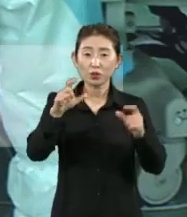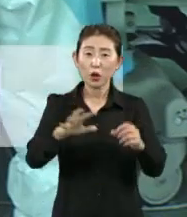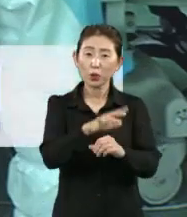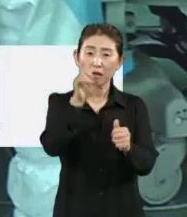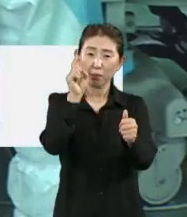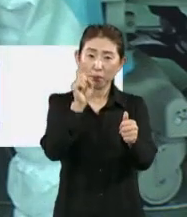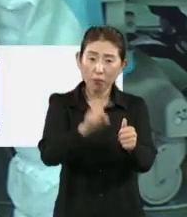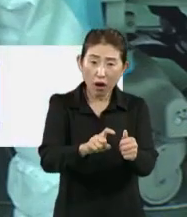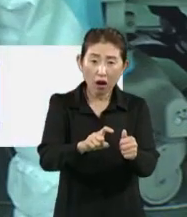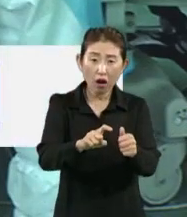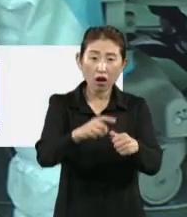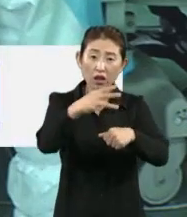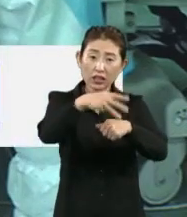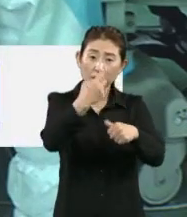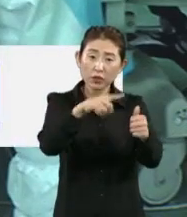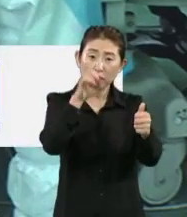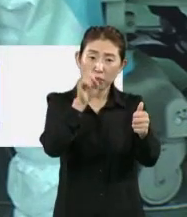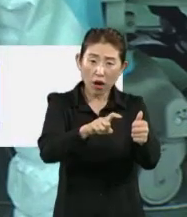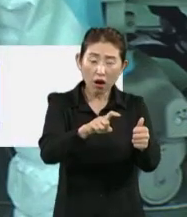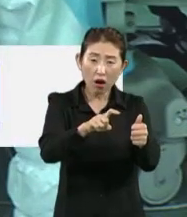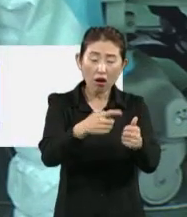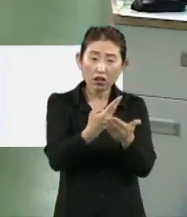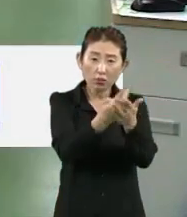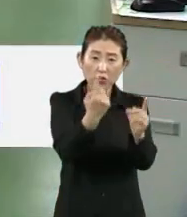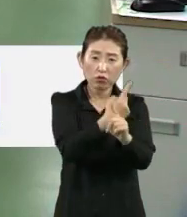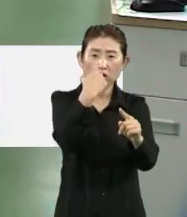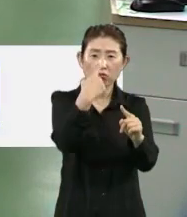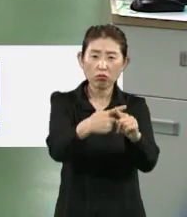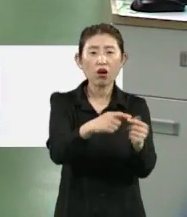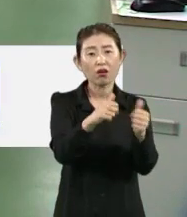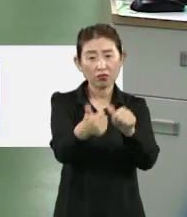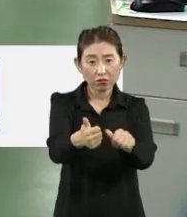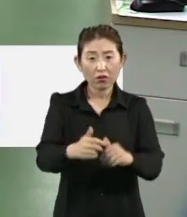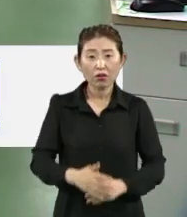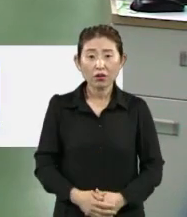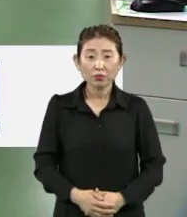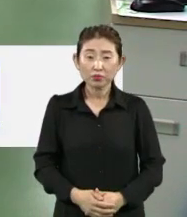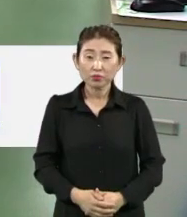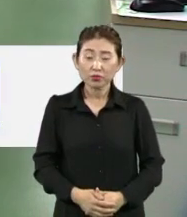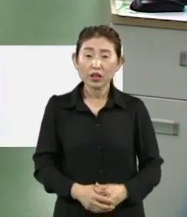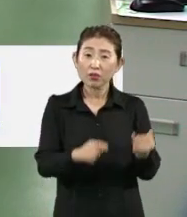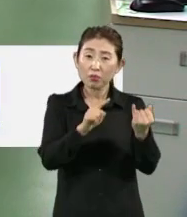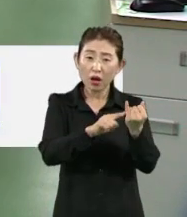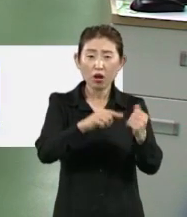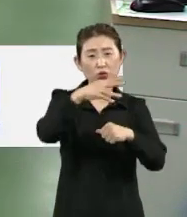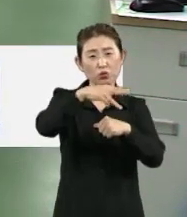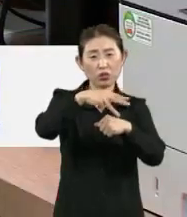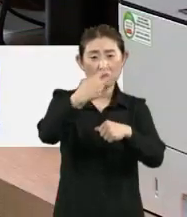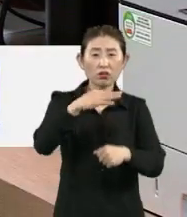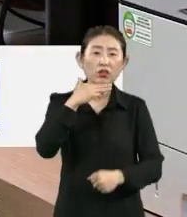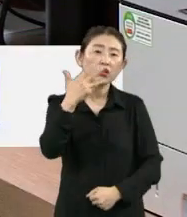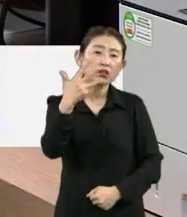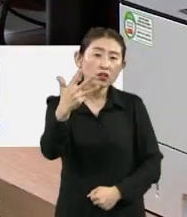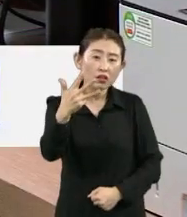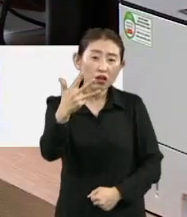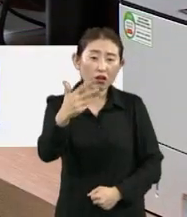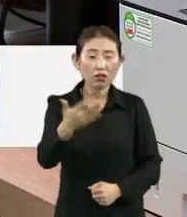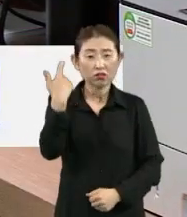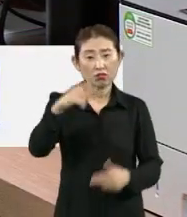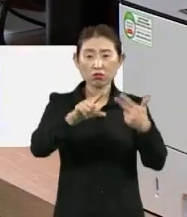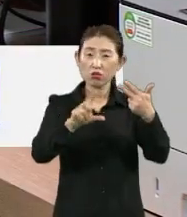세종에서 코로나19에 확진된 초등학생이 입원 치료 도중 숨졌습니다. 세종시에 따르면 초등학교 3학년